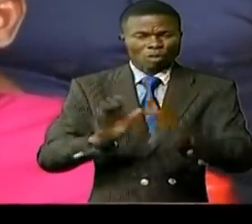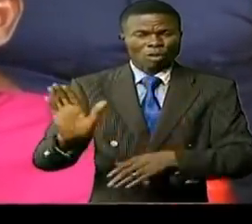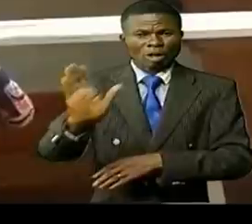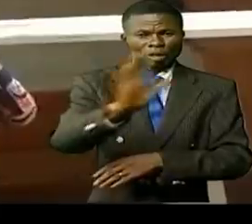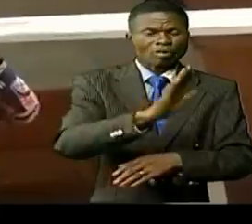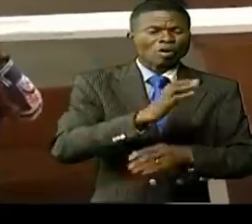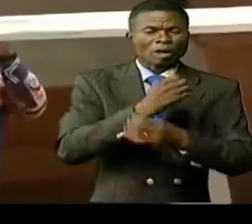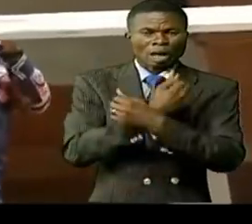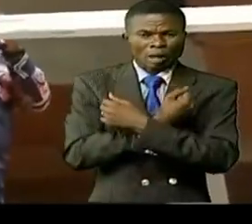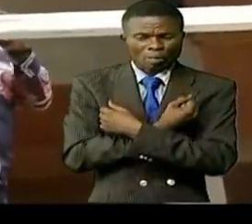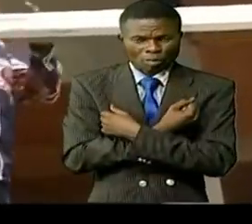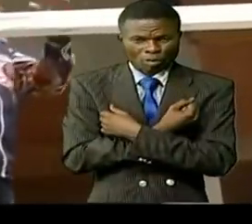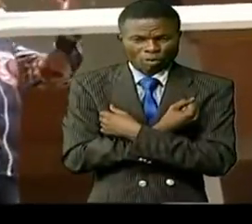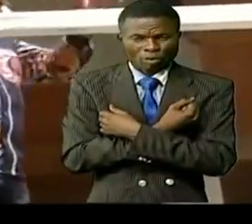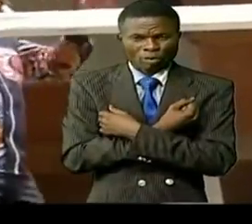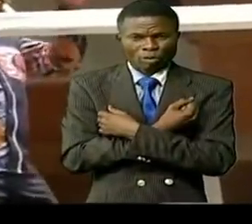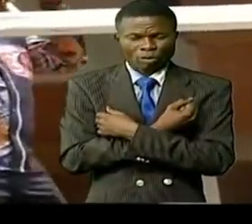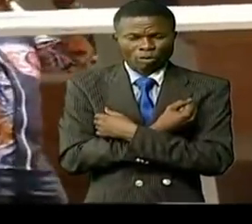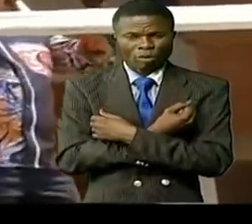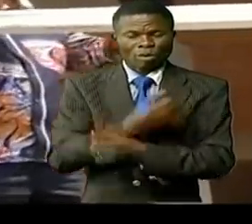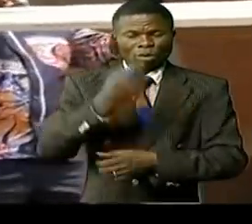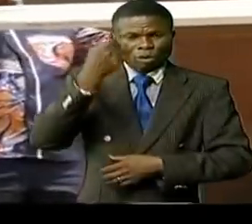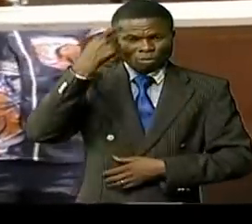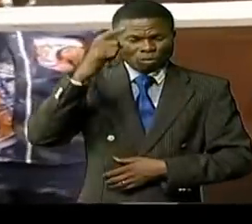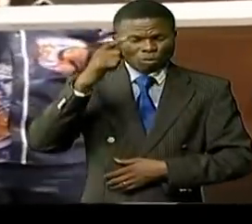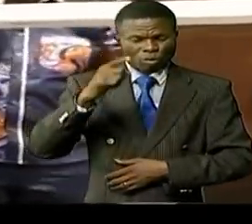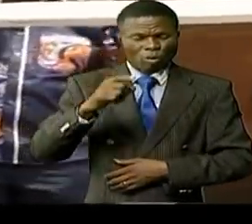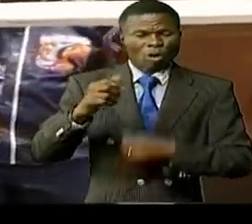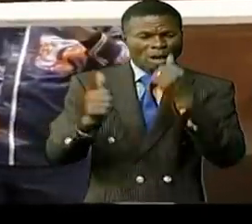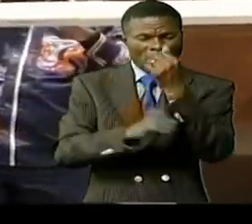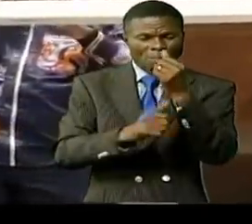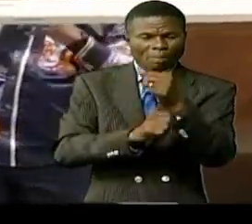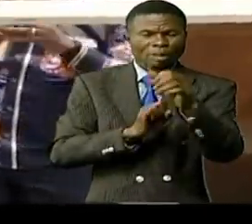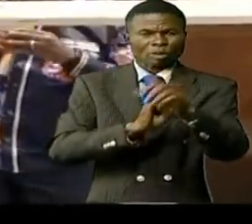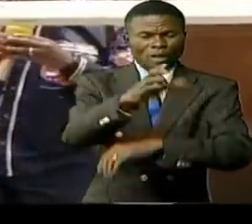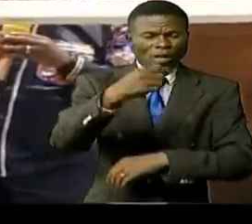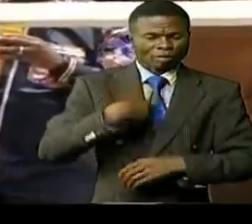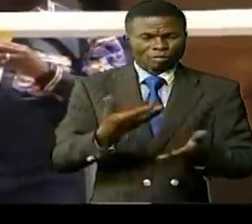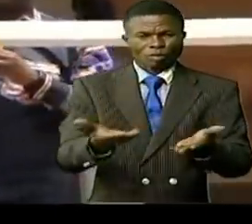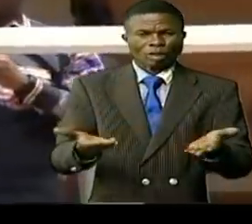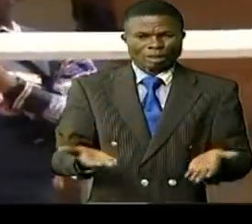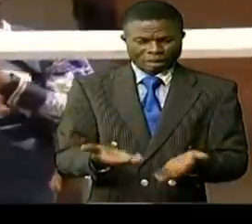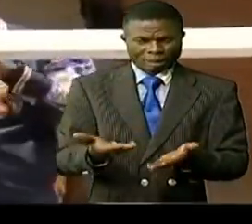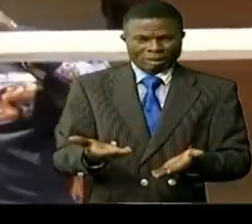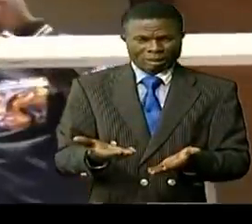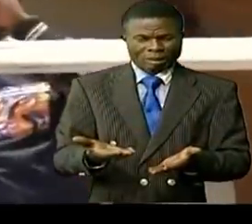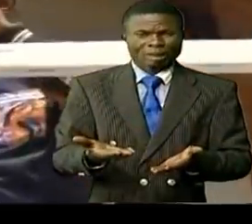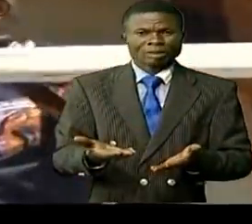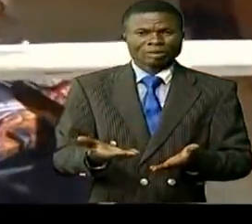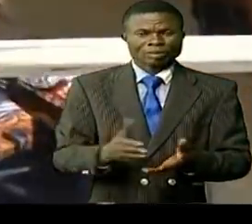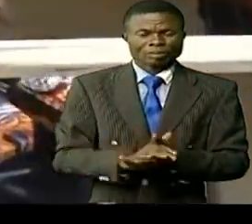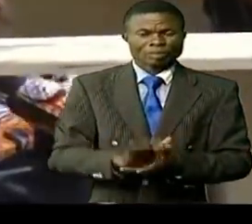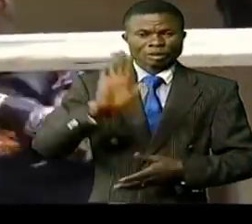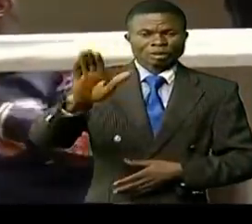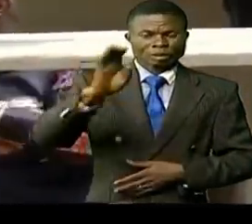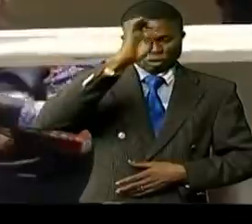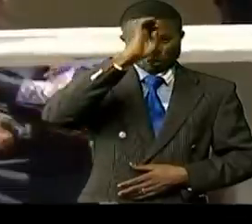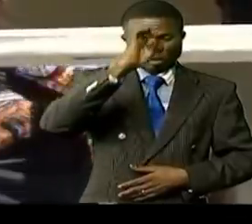Bolingonabino, Epaï Oyo Atindingaï Ao. Son